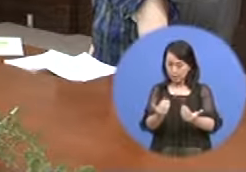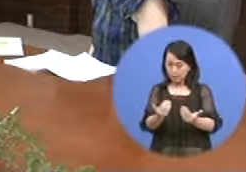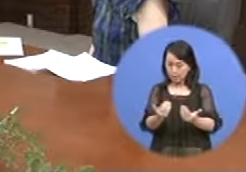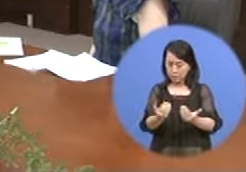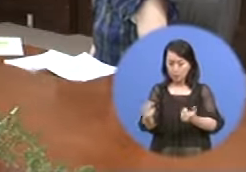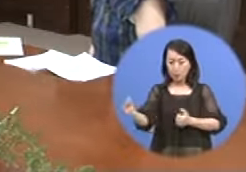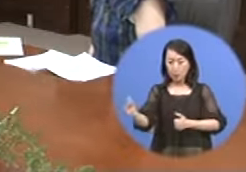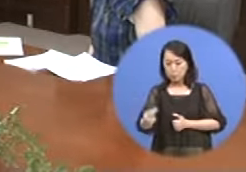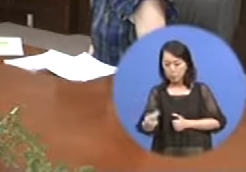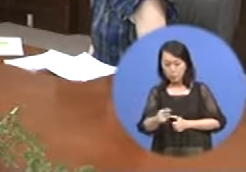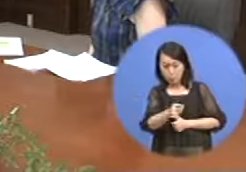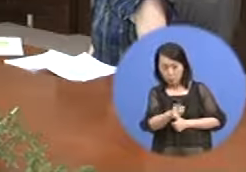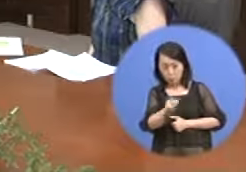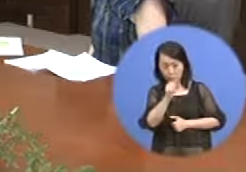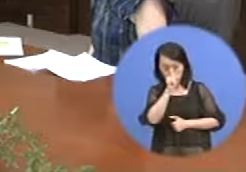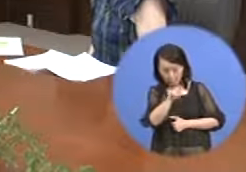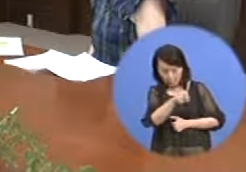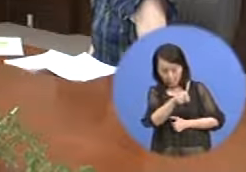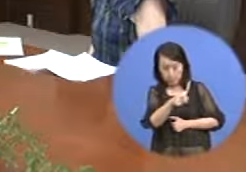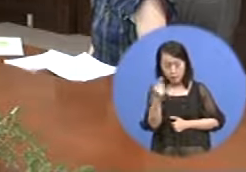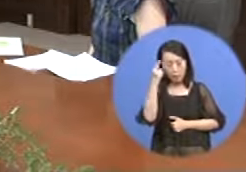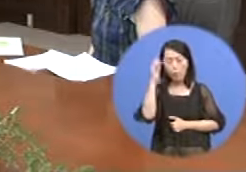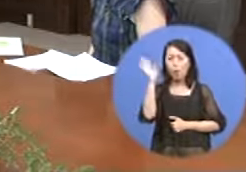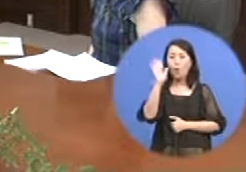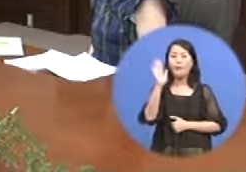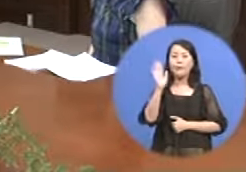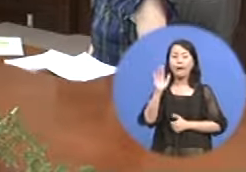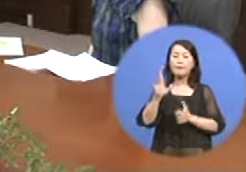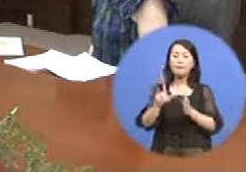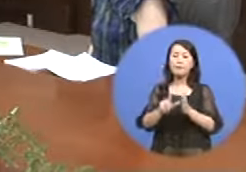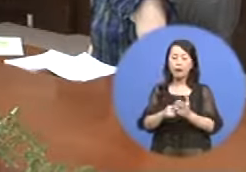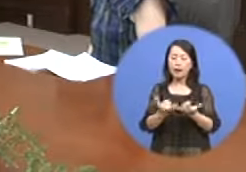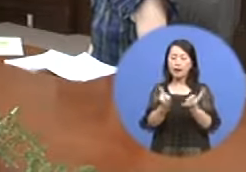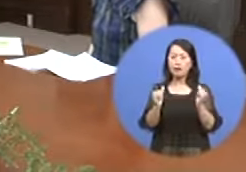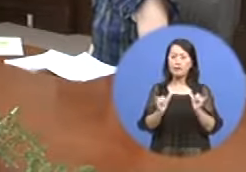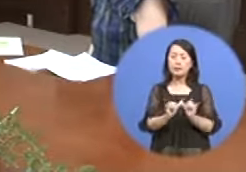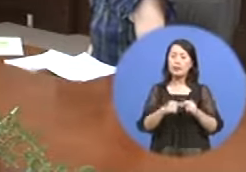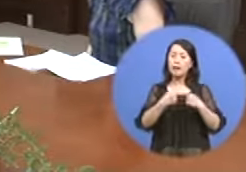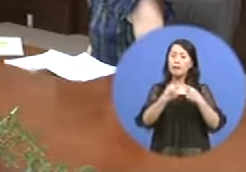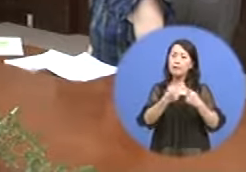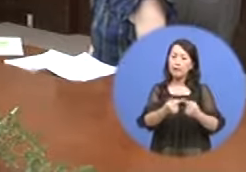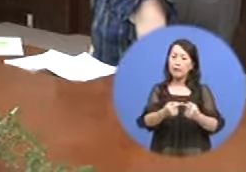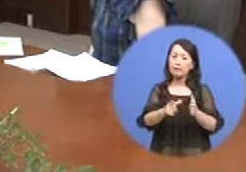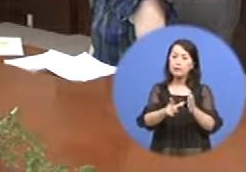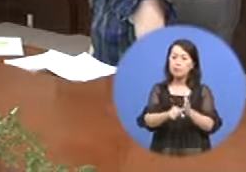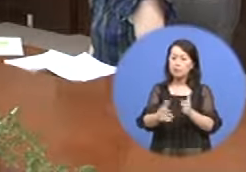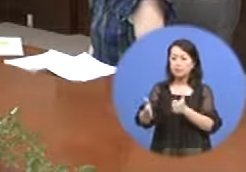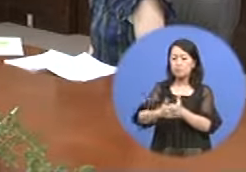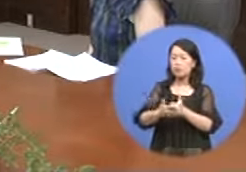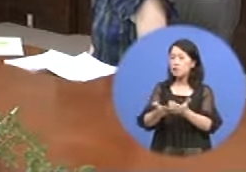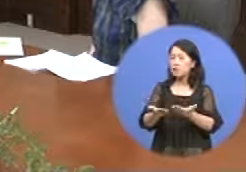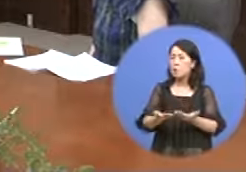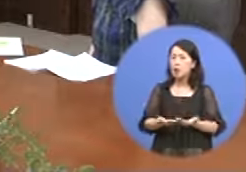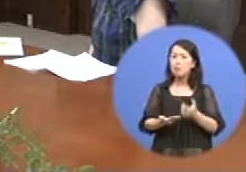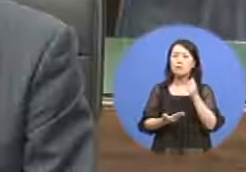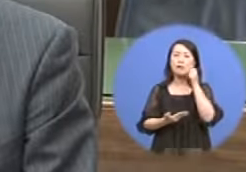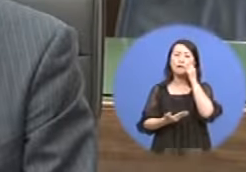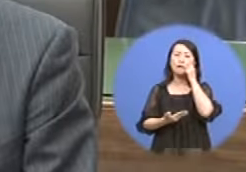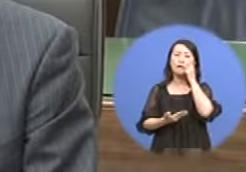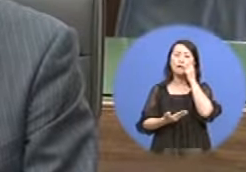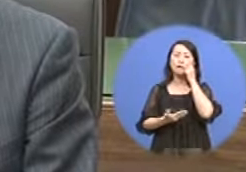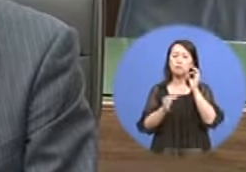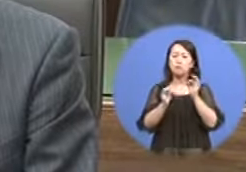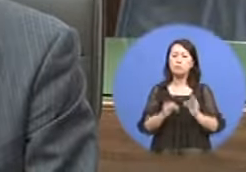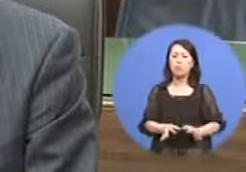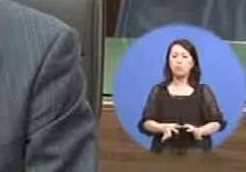思われなければですね、はい、社会出てから人の協力を得られないから随分損をすることになる、はい、